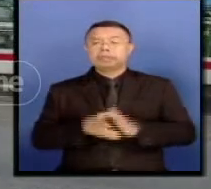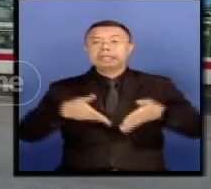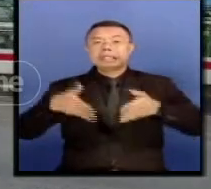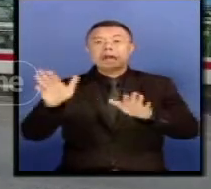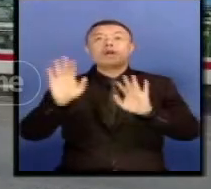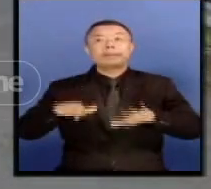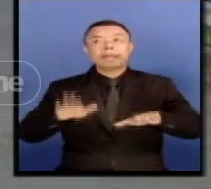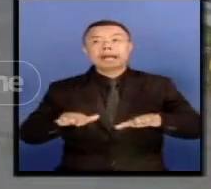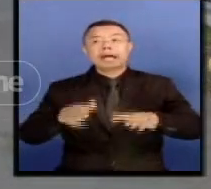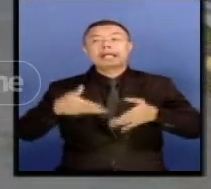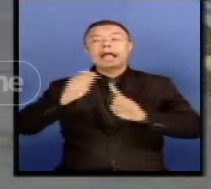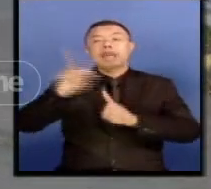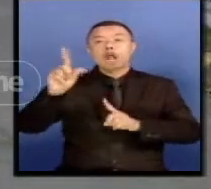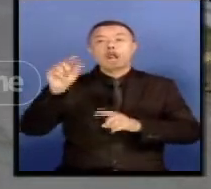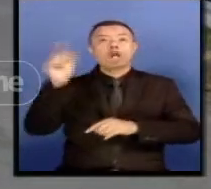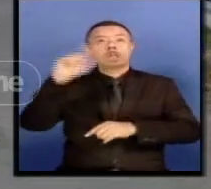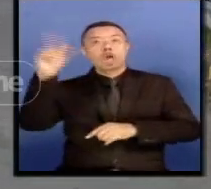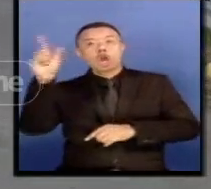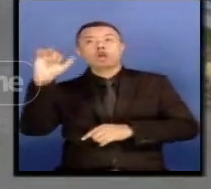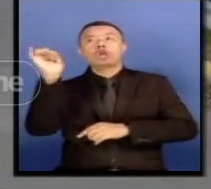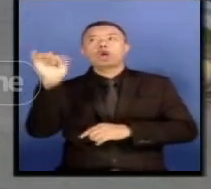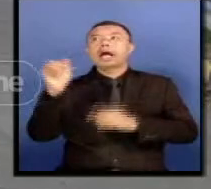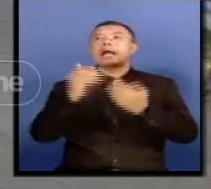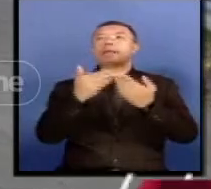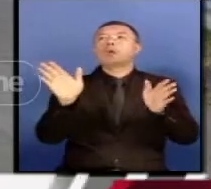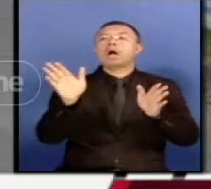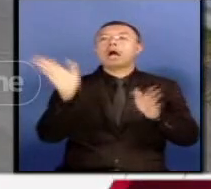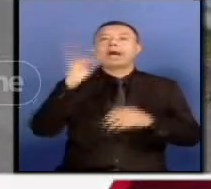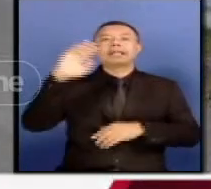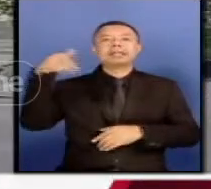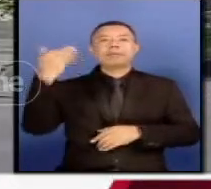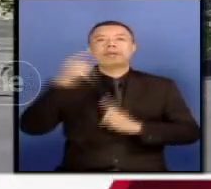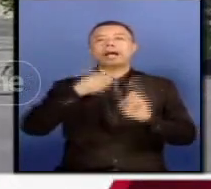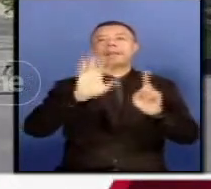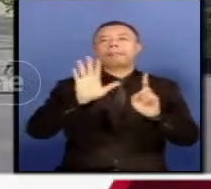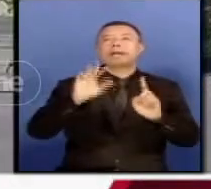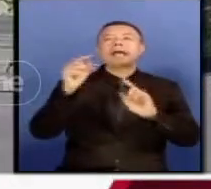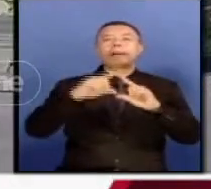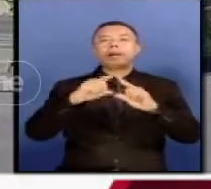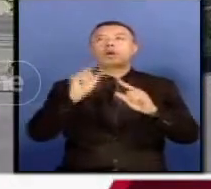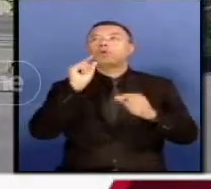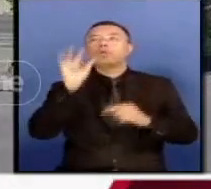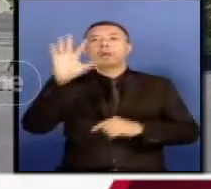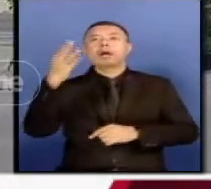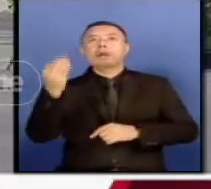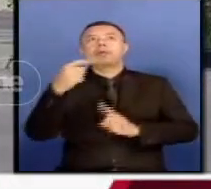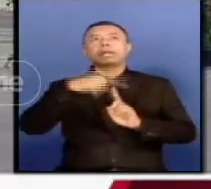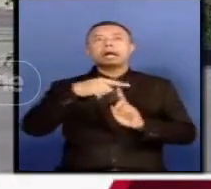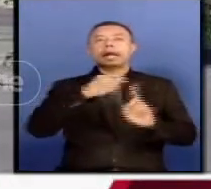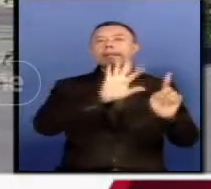Jalur fungsional tol Solo-Yogyakarta dibuka pada Sabtu 15 April kemarin untuk arus mudik 15 sampai 24